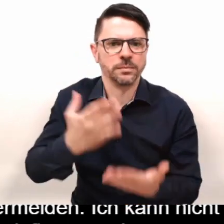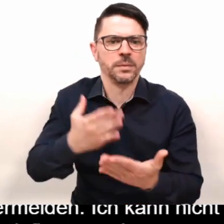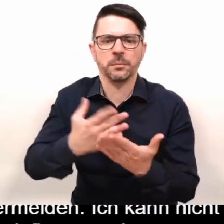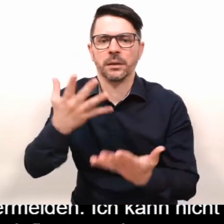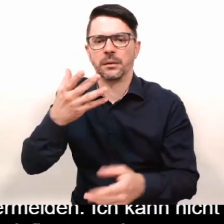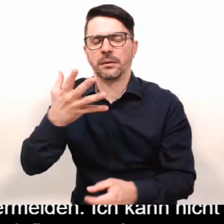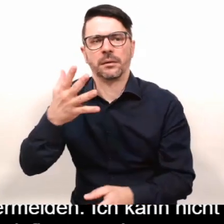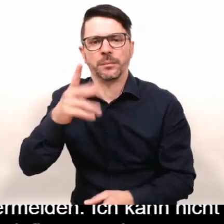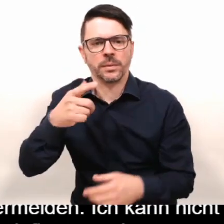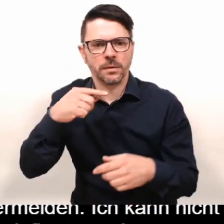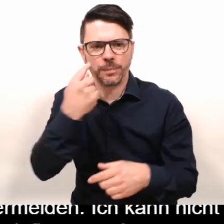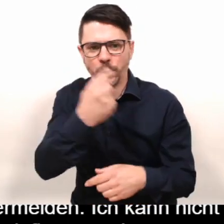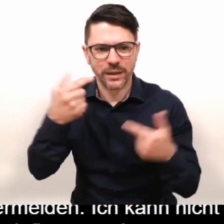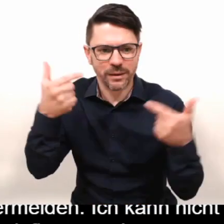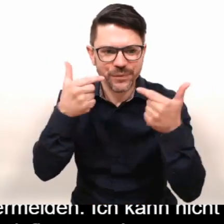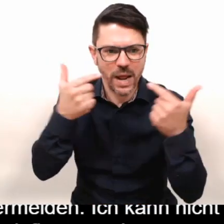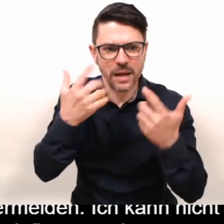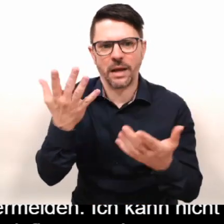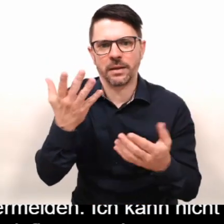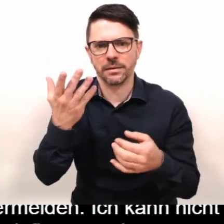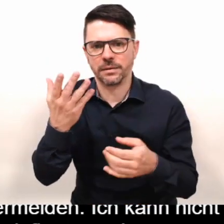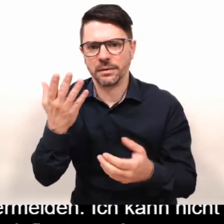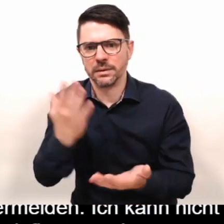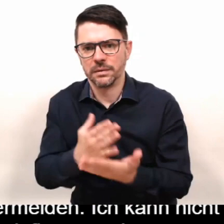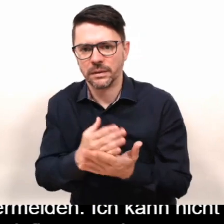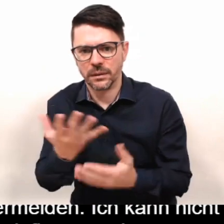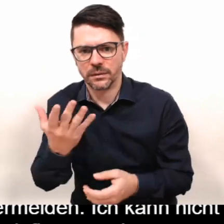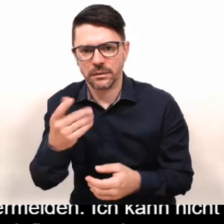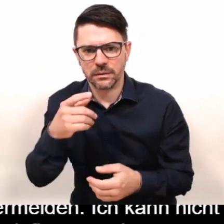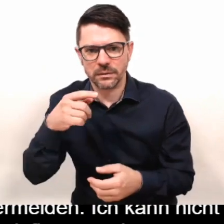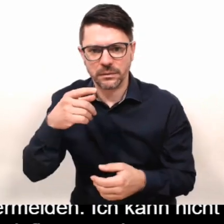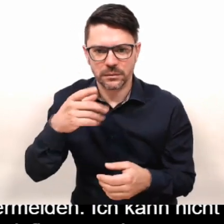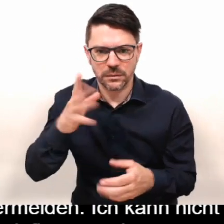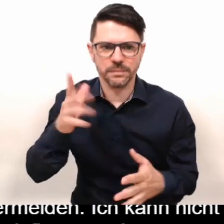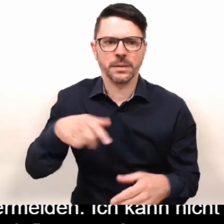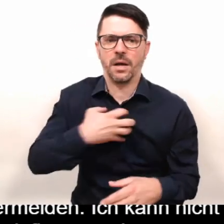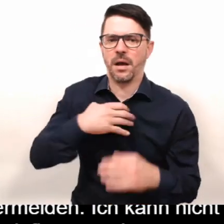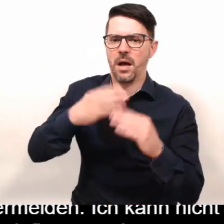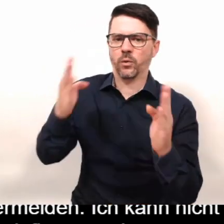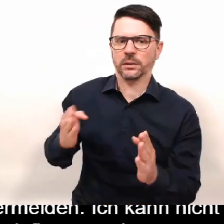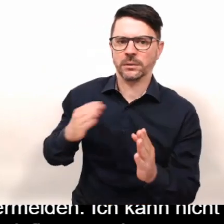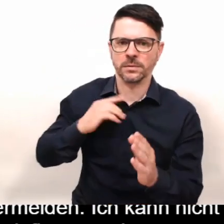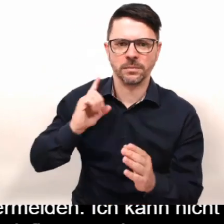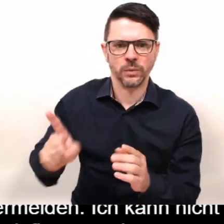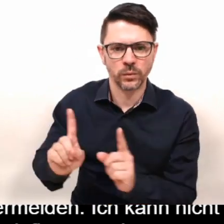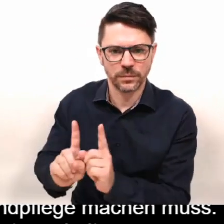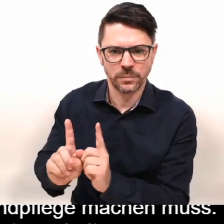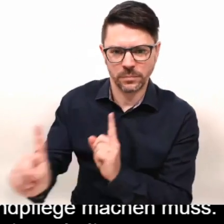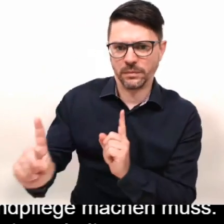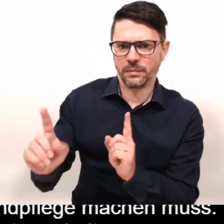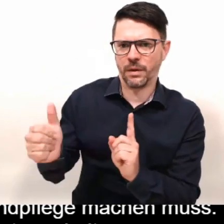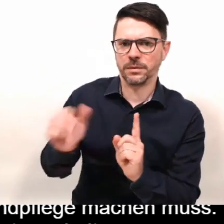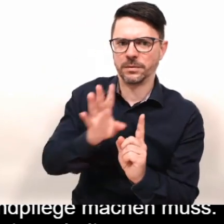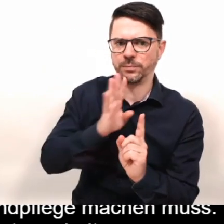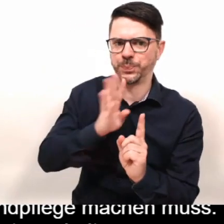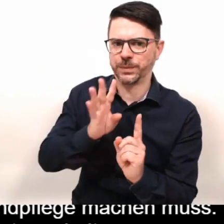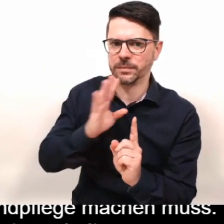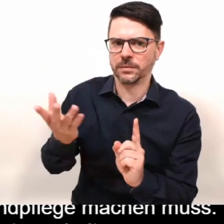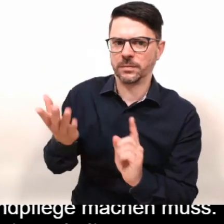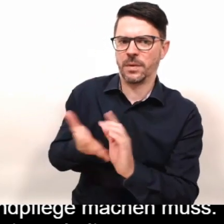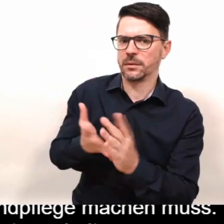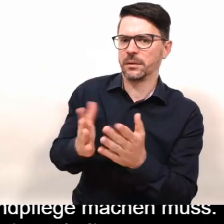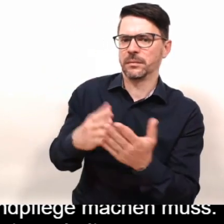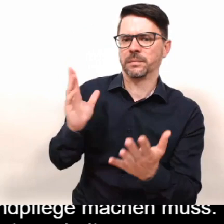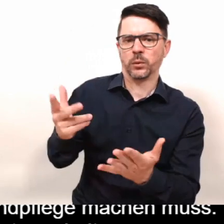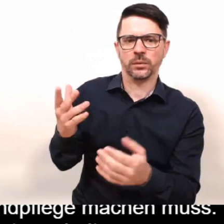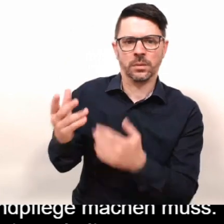und, und, und. Also da und dort, wo eben besondere Gefährdungen sind, in den Gemeinschaftsunterkünften, zum Beispiel von